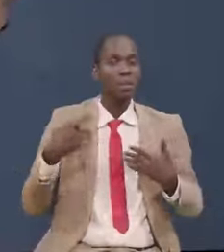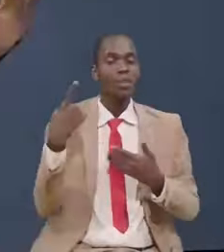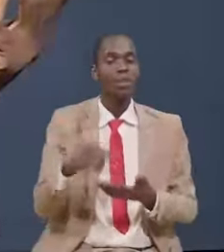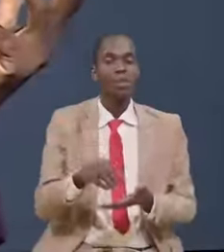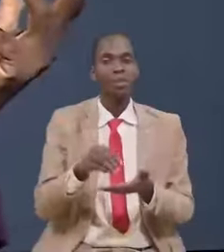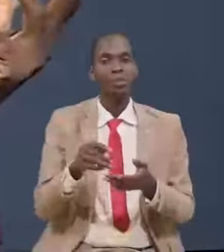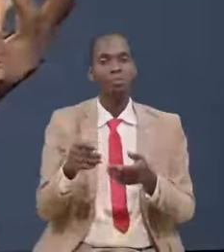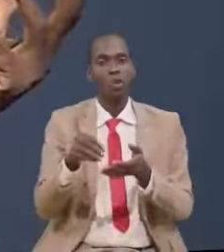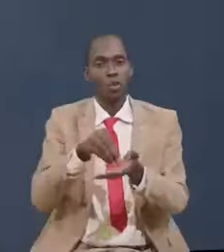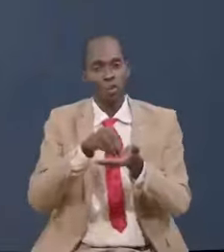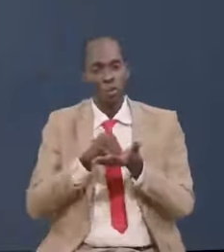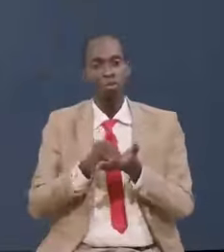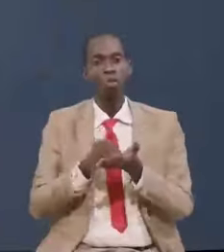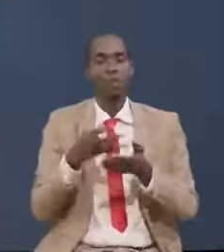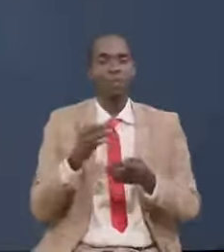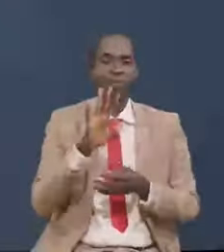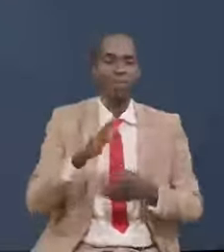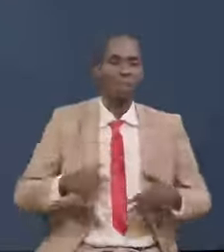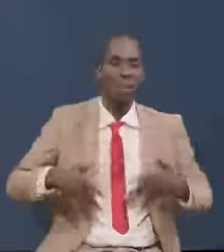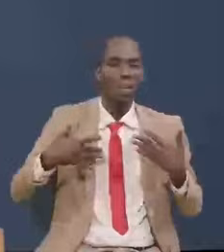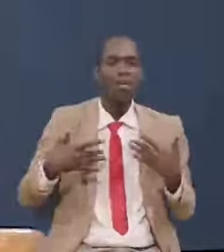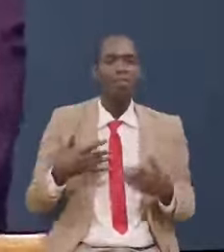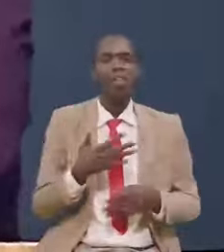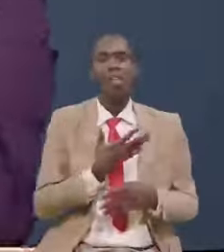le contrôle de ta vie,